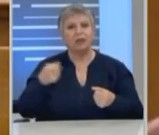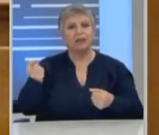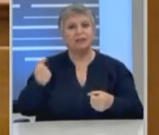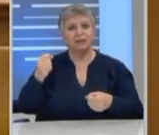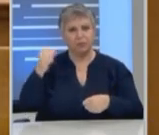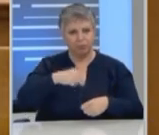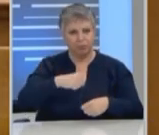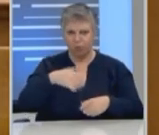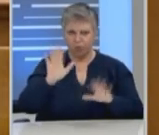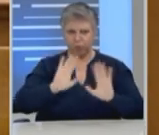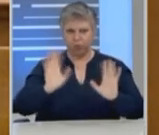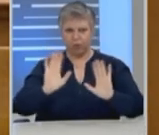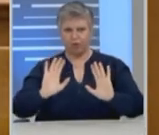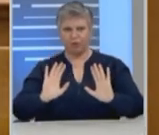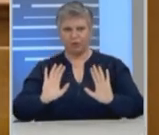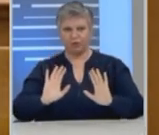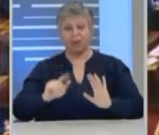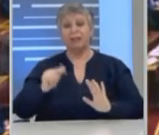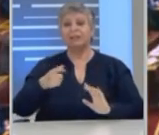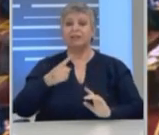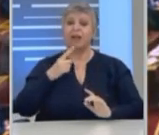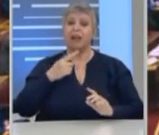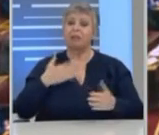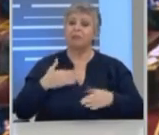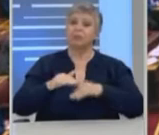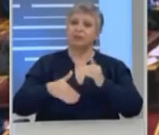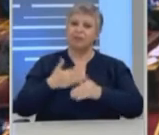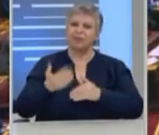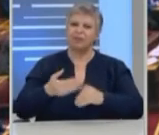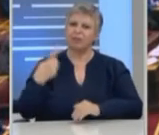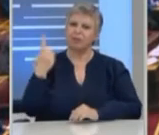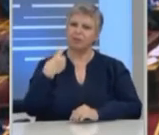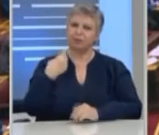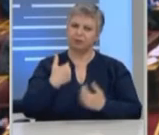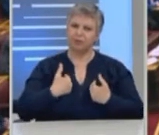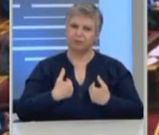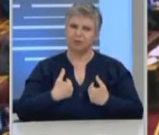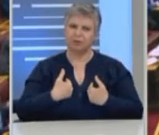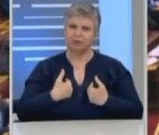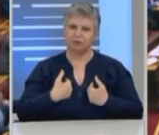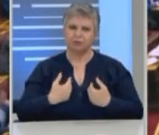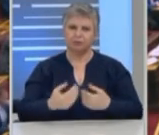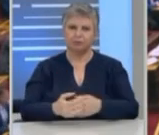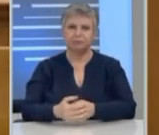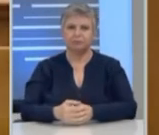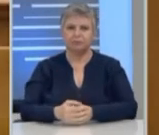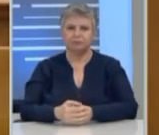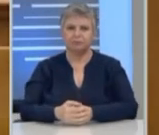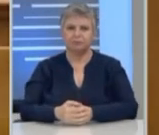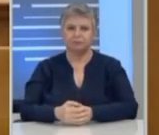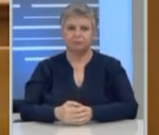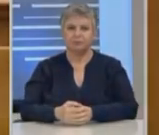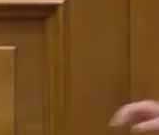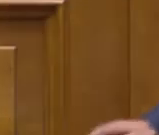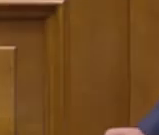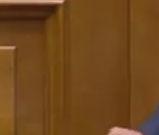επιχειρηματικότητα. Και μας κουνάτε λοιπόν το δάχτυλο. Και εσείς, συνάδελφοι, για μας τα αντίμετρα